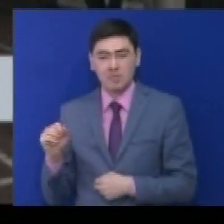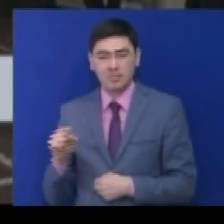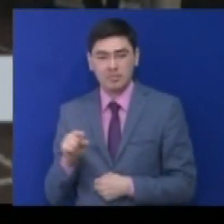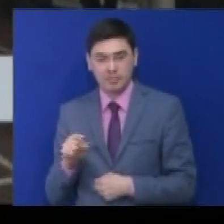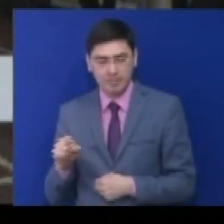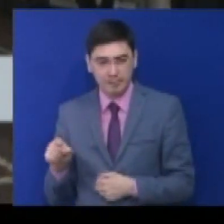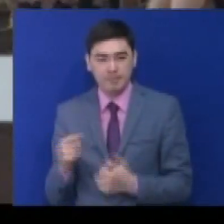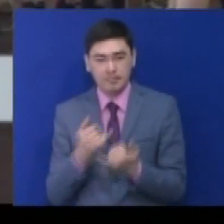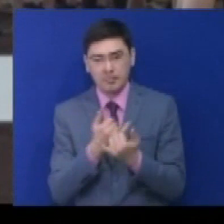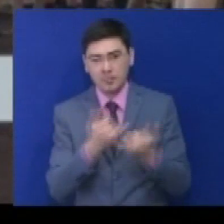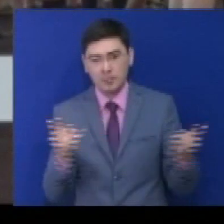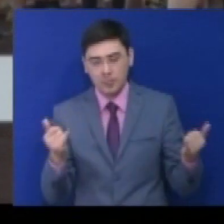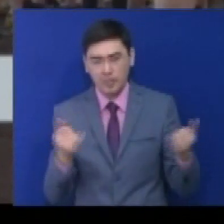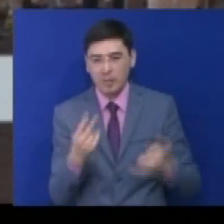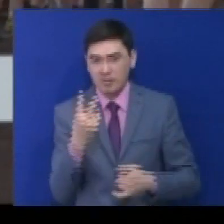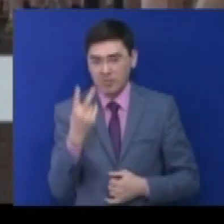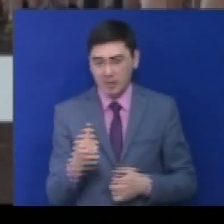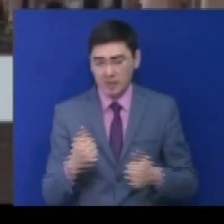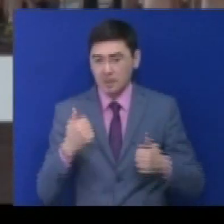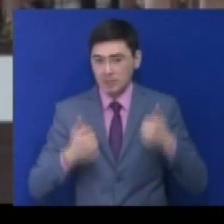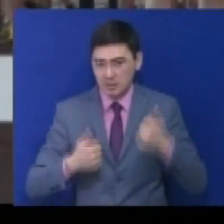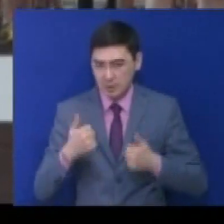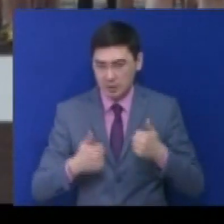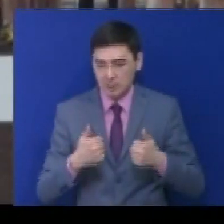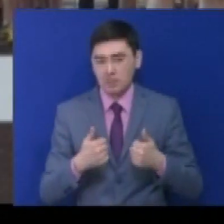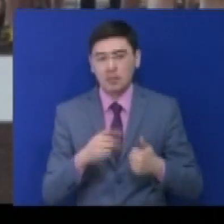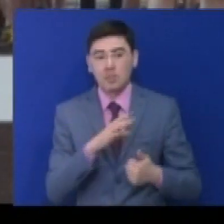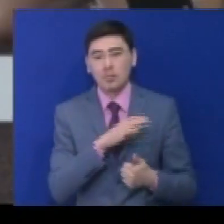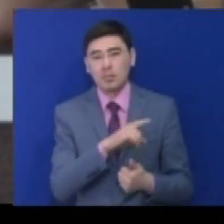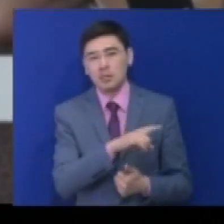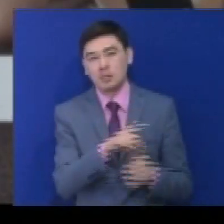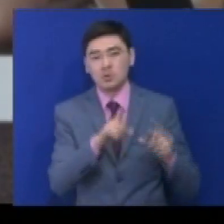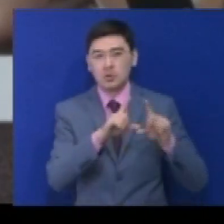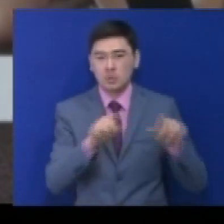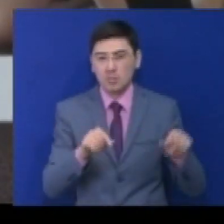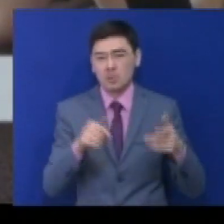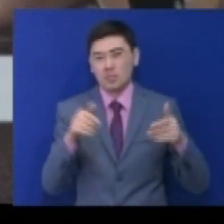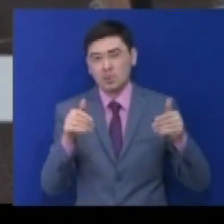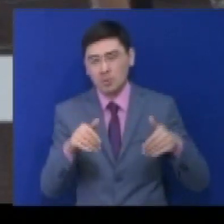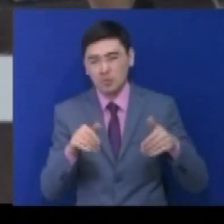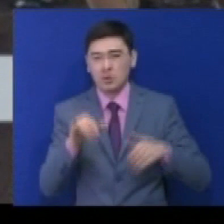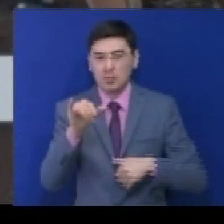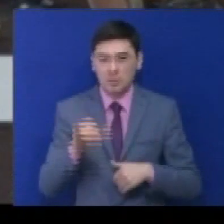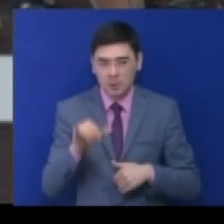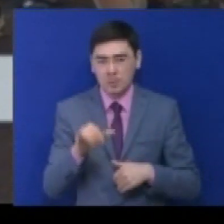празднованию Ноурос Мирома. В двухдневном спортивном состязании приняли участие школьники, студенты колледжей и